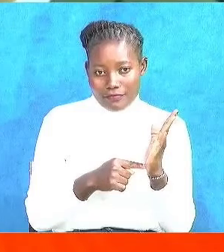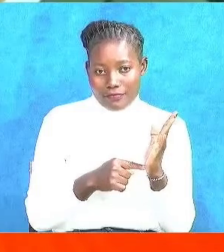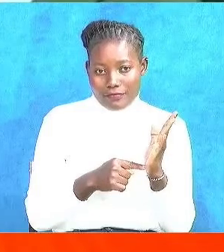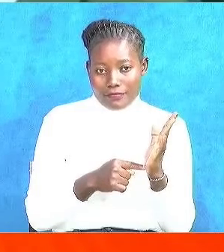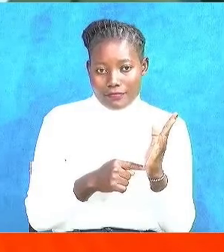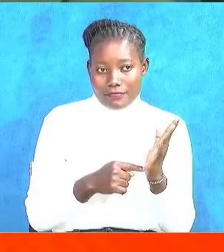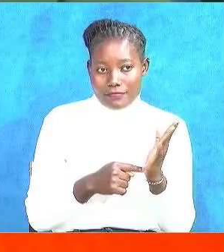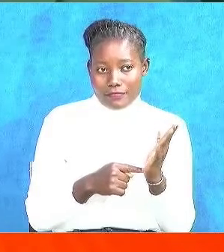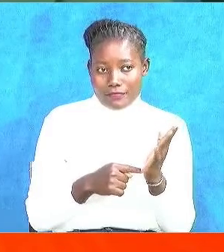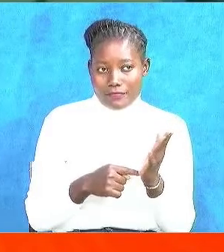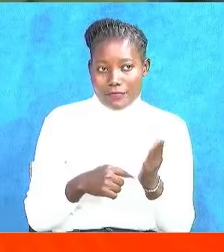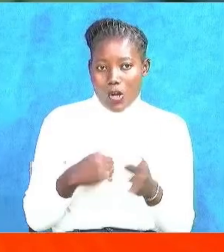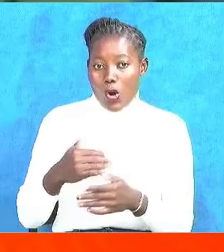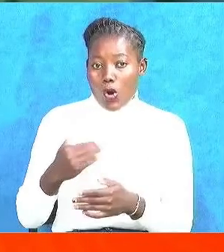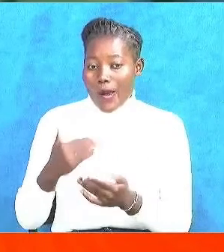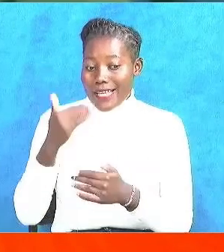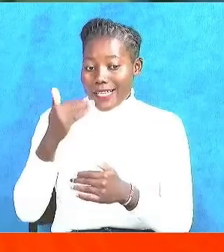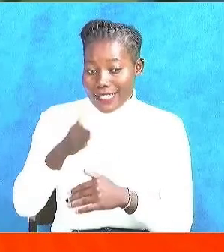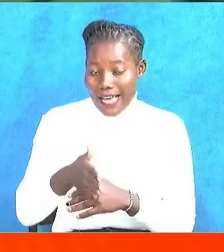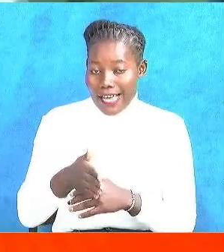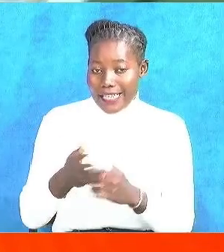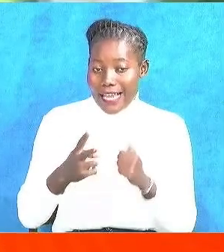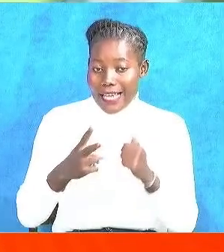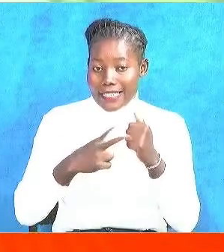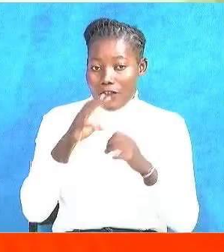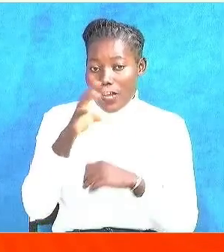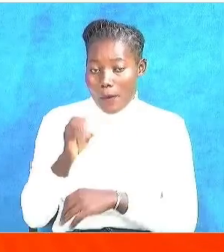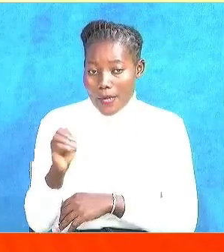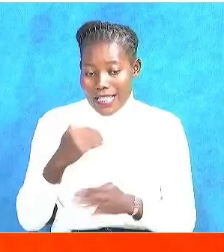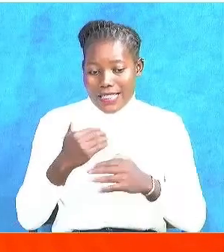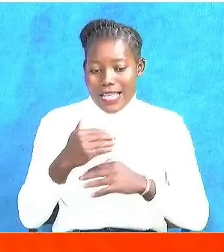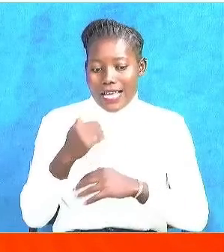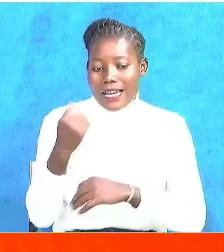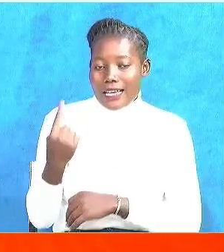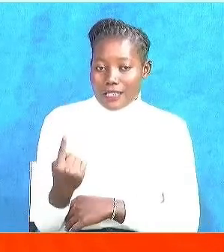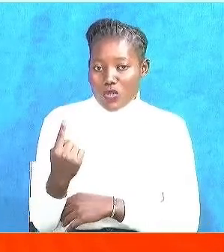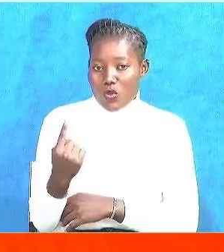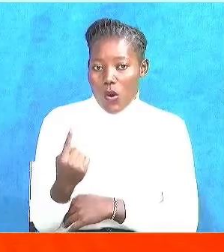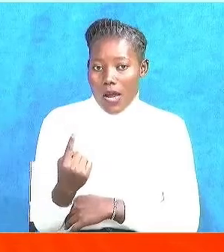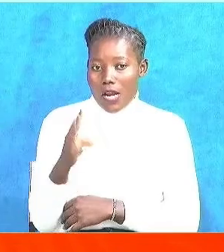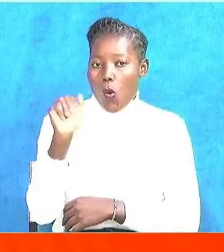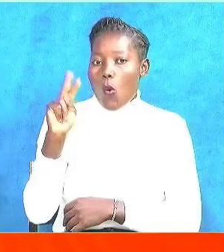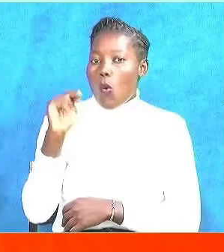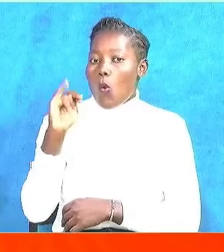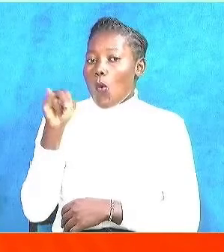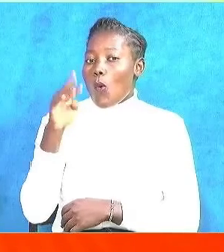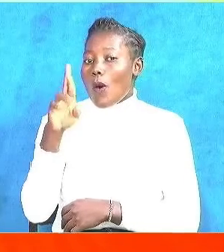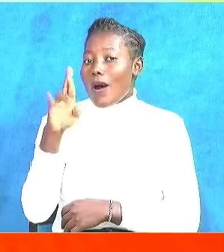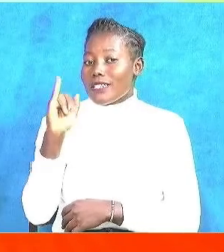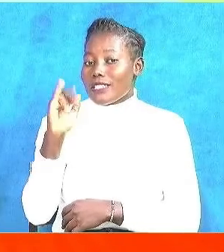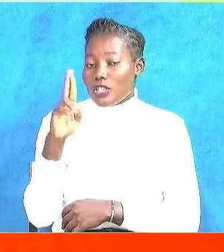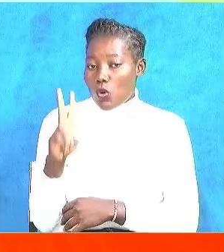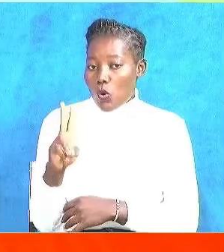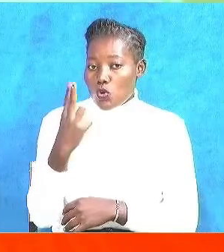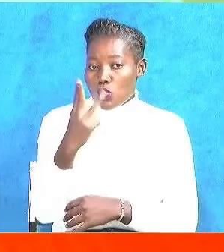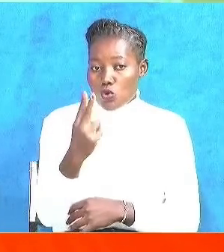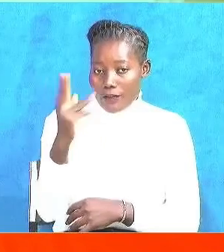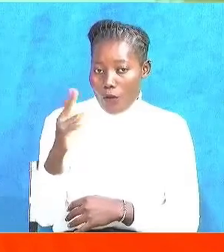Kagure is ahead, 37%. The next one is Wanjiru with